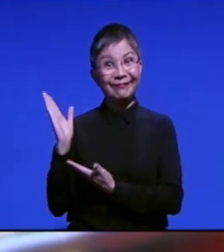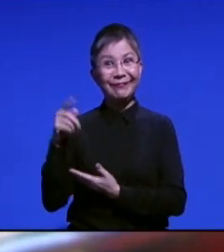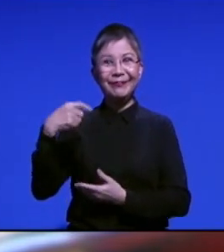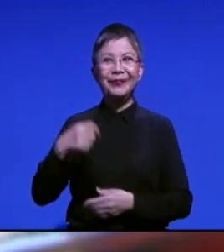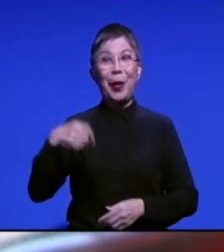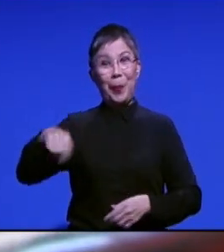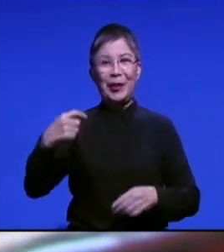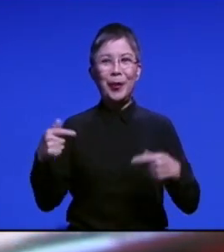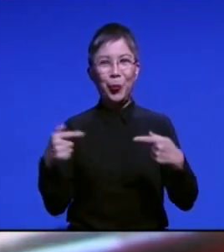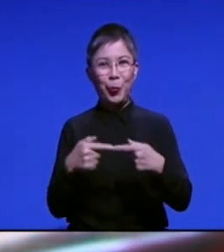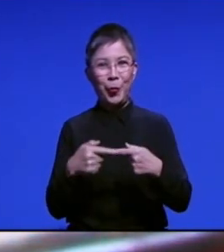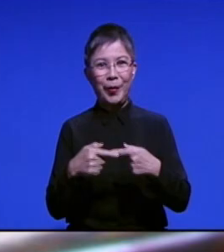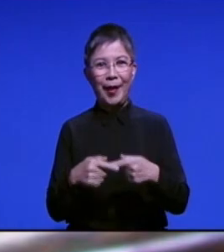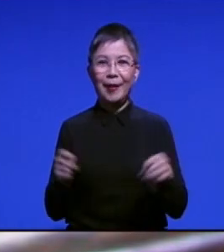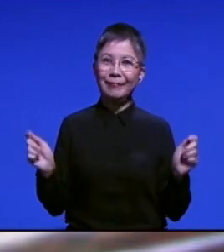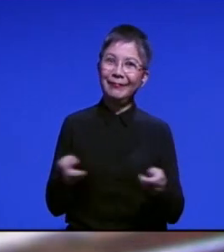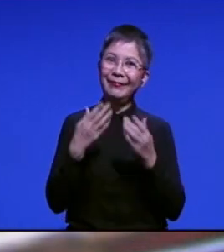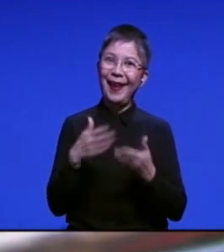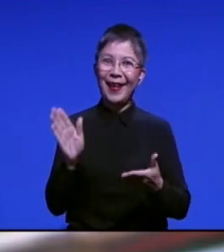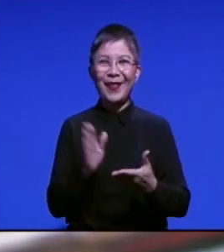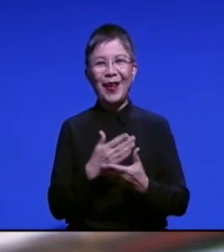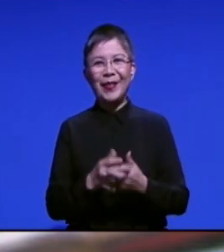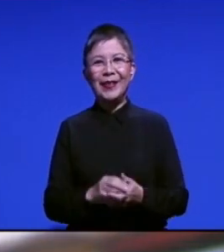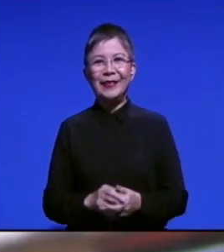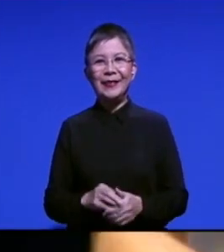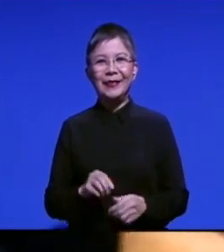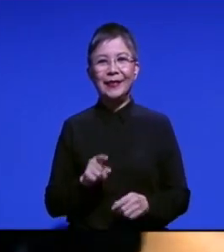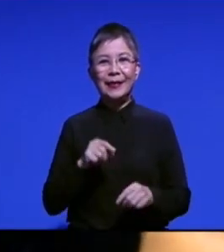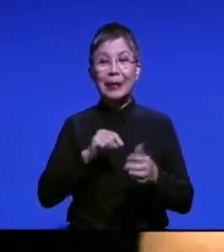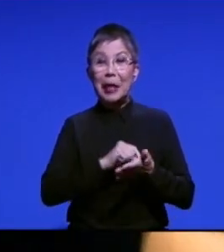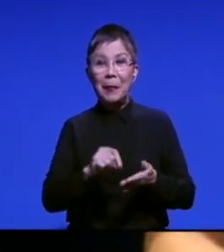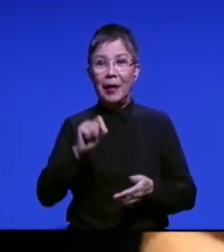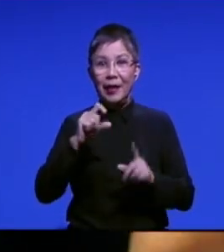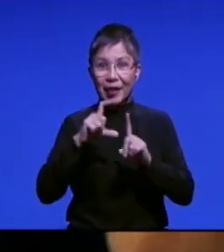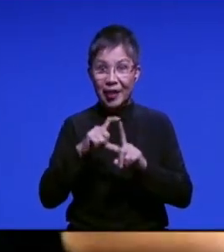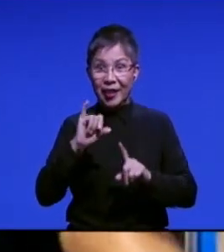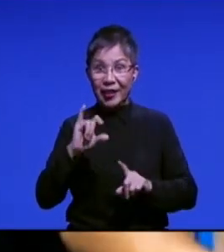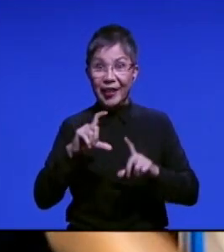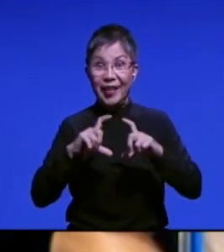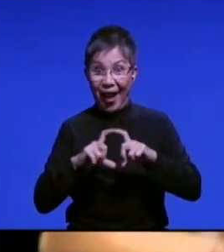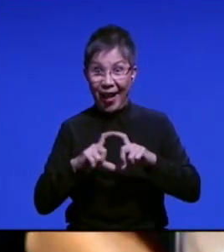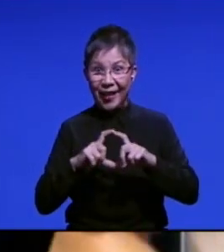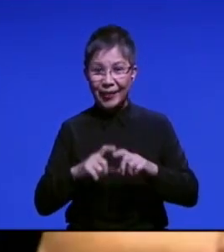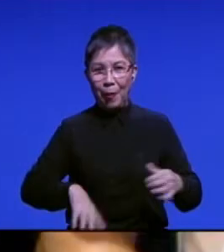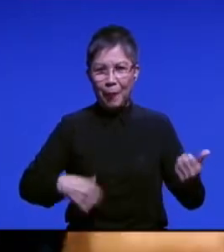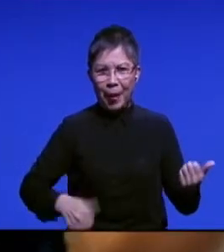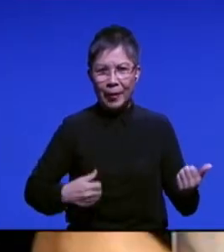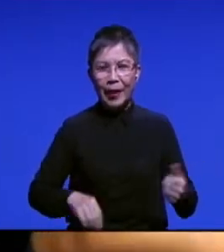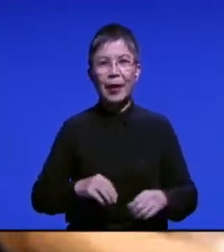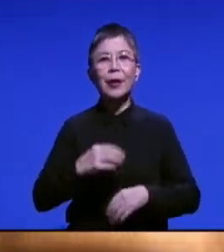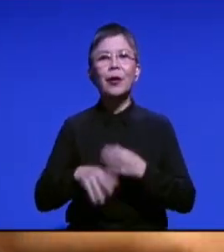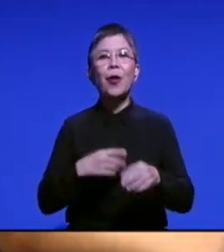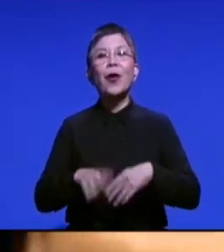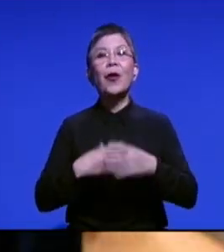Inilah aksi Menteri Perhubungan Budi Karya Sumadi yang menyanyikan lagu Dia, karya musisi Anji, sambil diiringi band dari karyawan